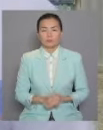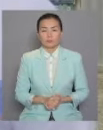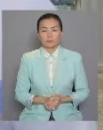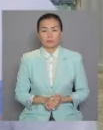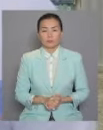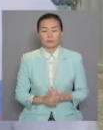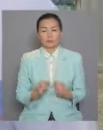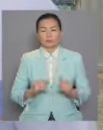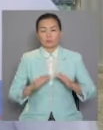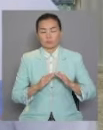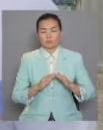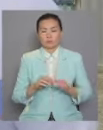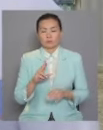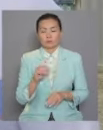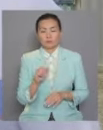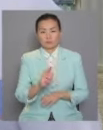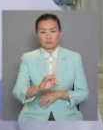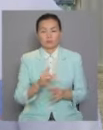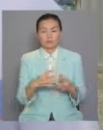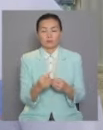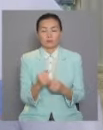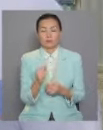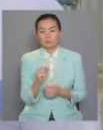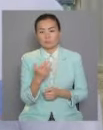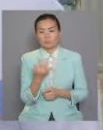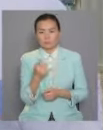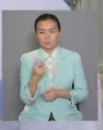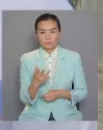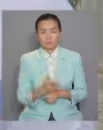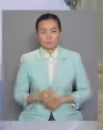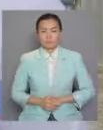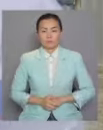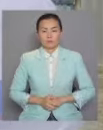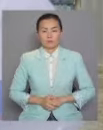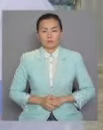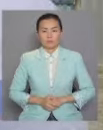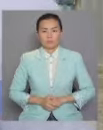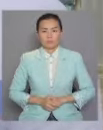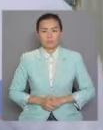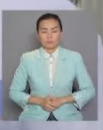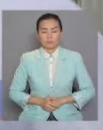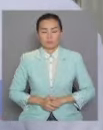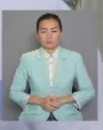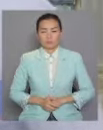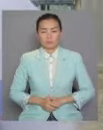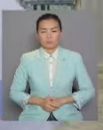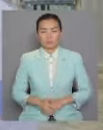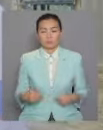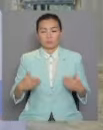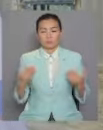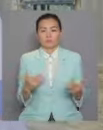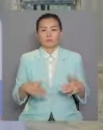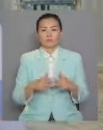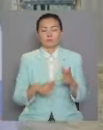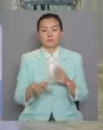баспананы Қапсалим ағамыздың отбасына беріп жатырмыз енді. Ол құтты болсын дейміз енді, баспаналар құтты